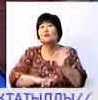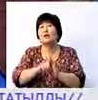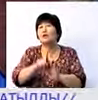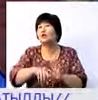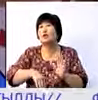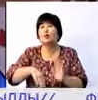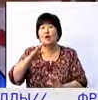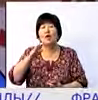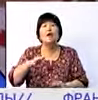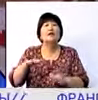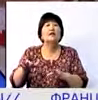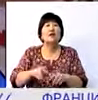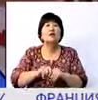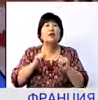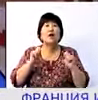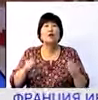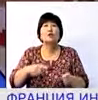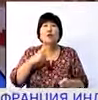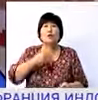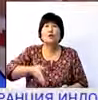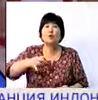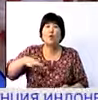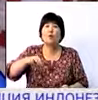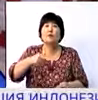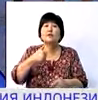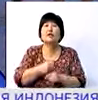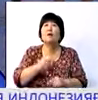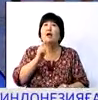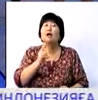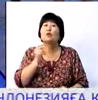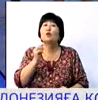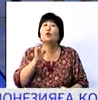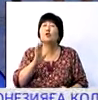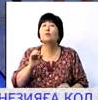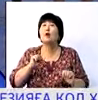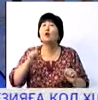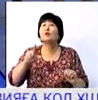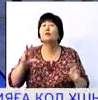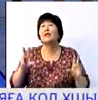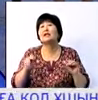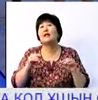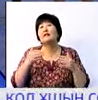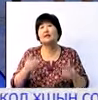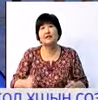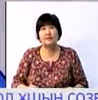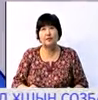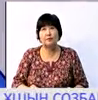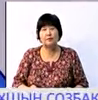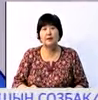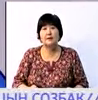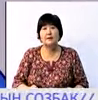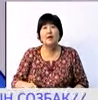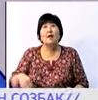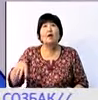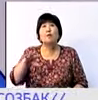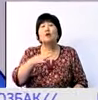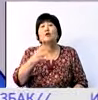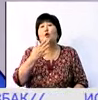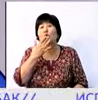жоғары. Шараның ашылуында сөз сөйлеген облыс әкімі Қырымбек Көшербаев спортшыларға сәттілік тіледі. Түрлі басқосулар,